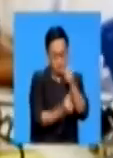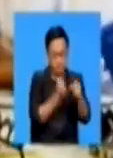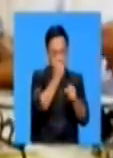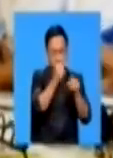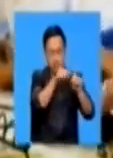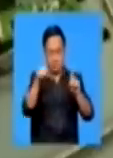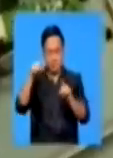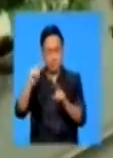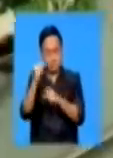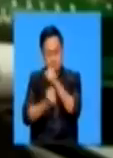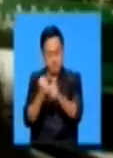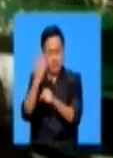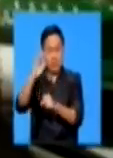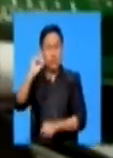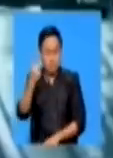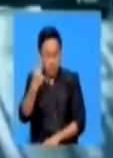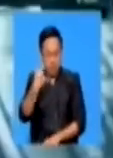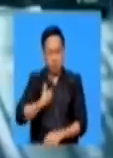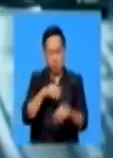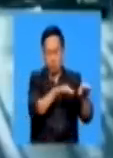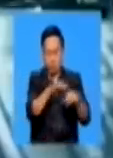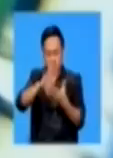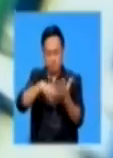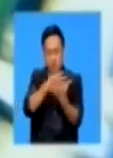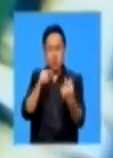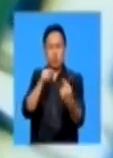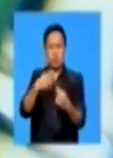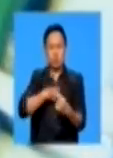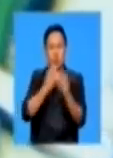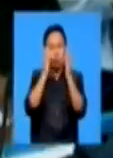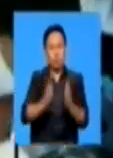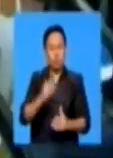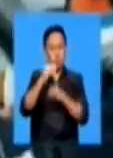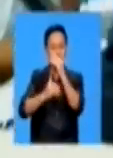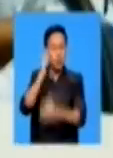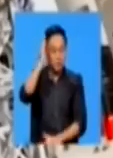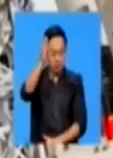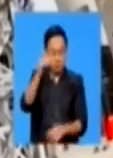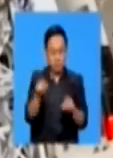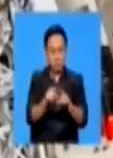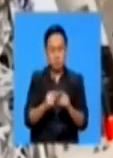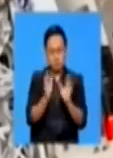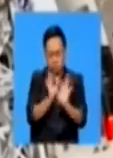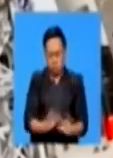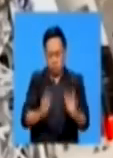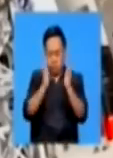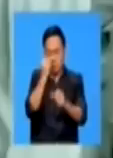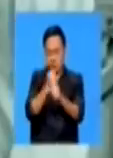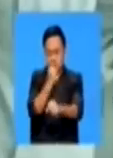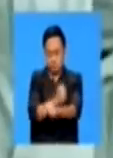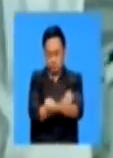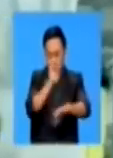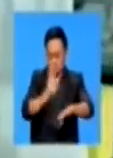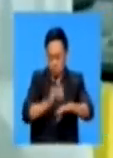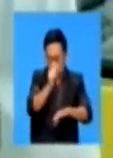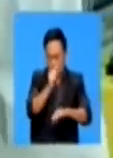ความต้องการนะของประเทศนะครับโดยเฉพาะยิ่งการเตรียมแรงงานที่มีฝีมือเนี่ยมันมีปัญหามากในภา